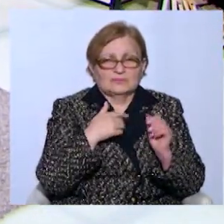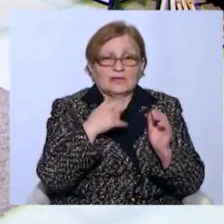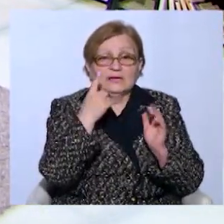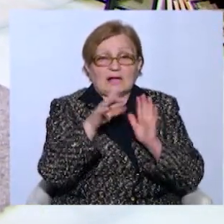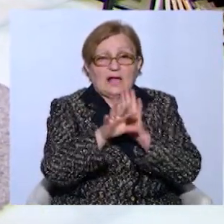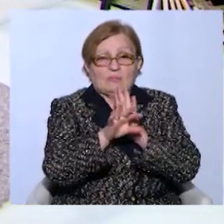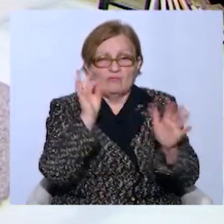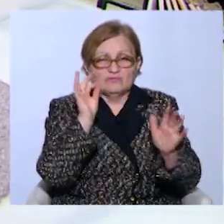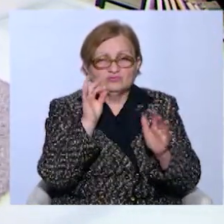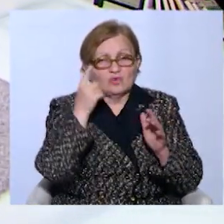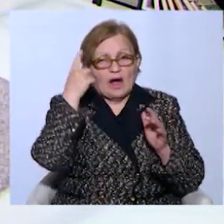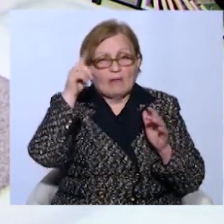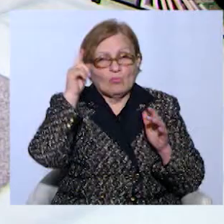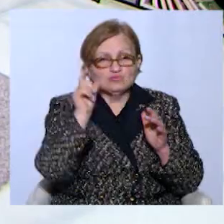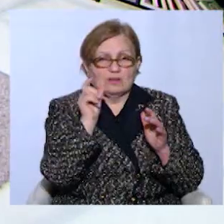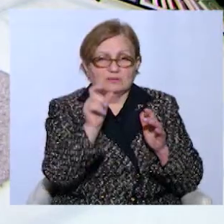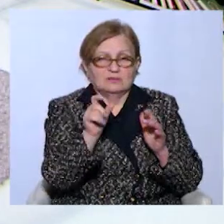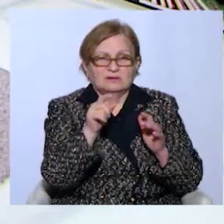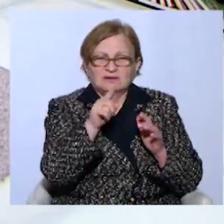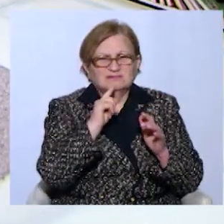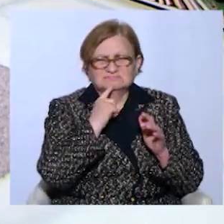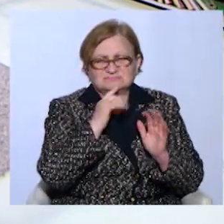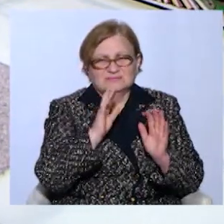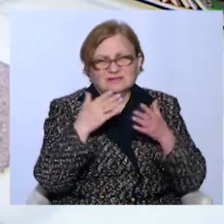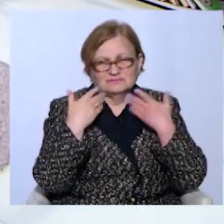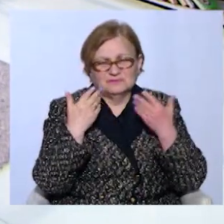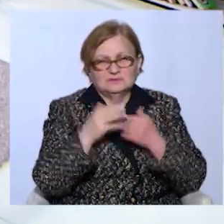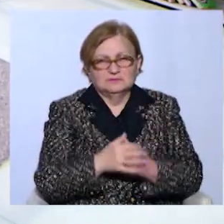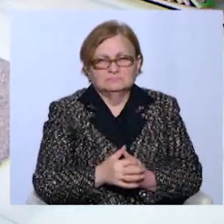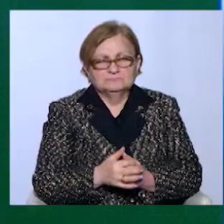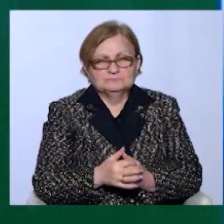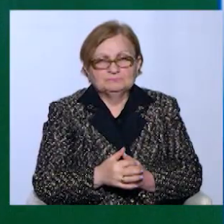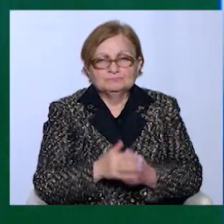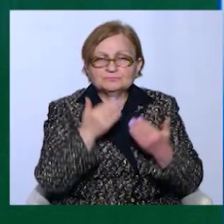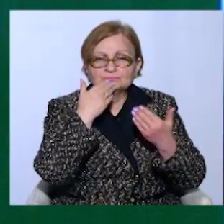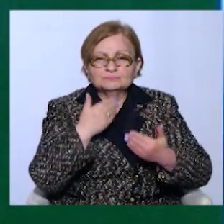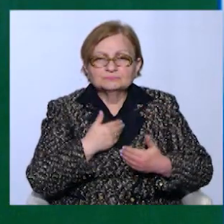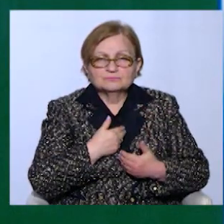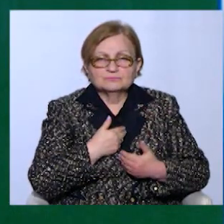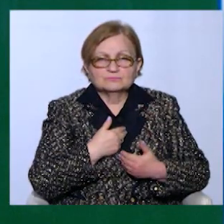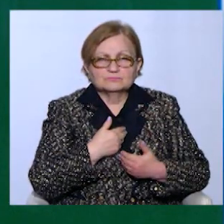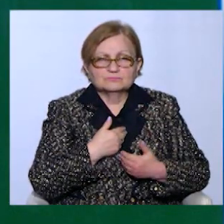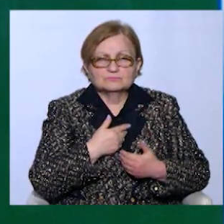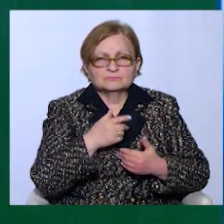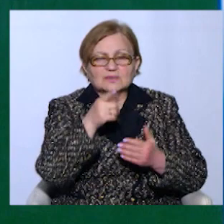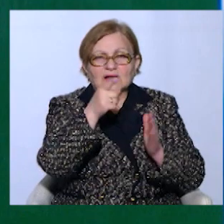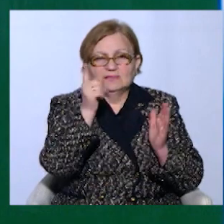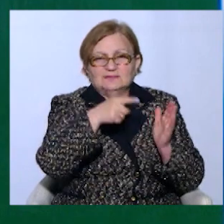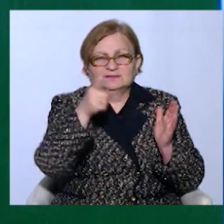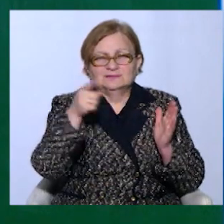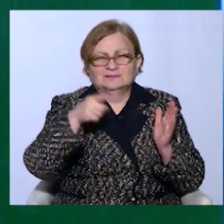ამოვაჩი ერთი ეს ამოცანა და არაფერი აქ სიძნელე არ არის. მე გითხებიან, რა ნაწილი არის